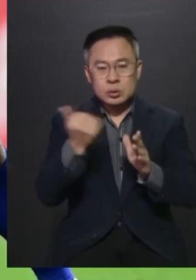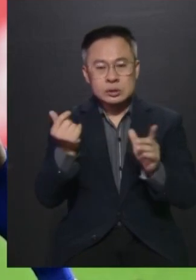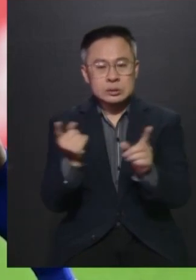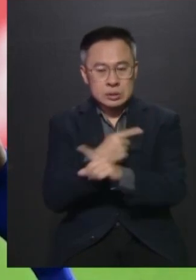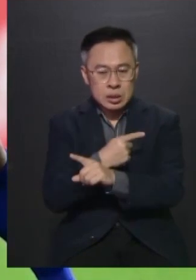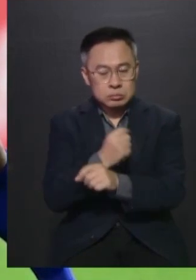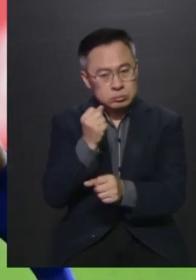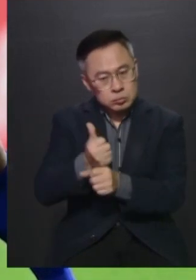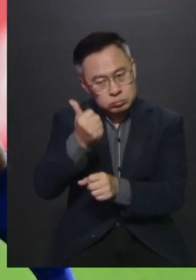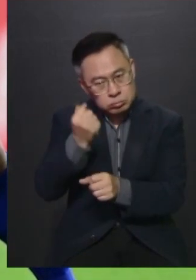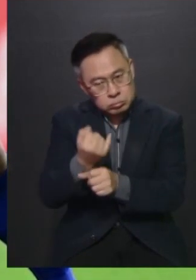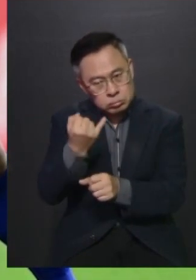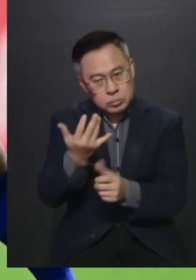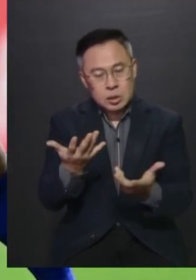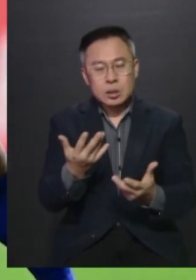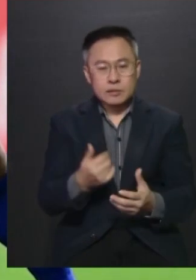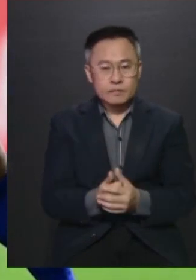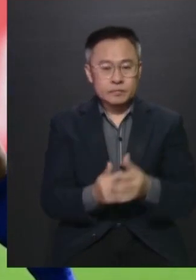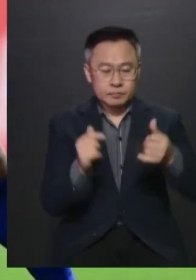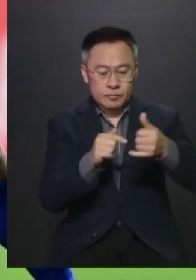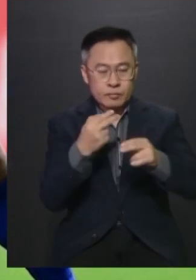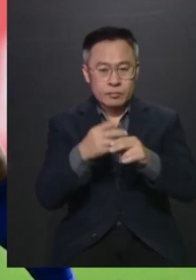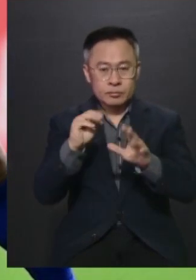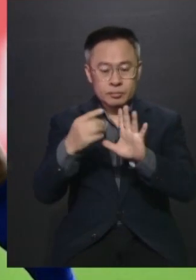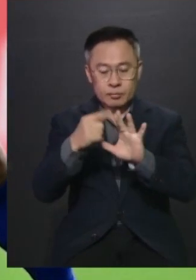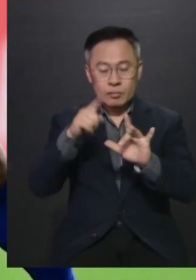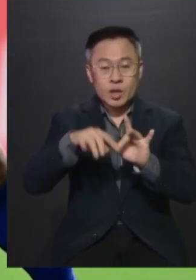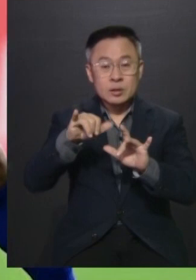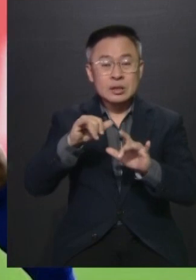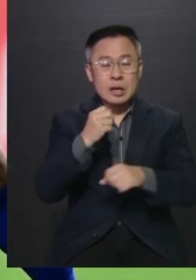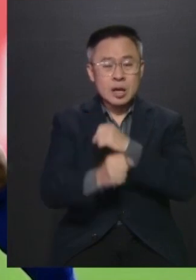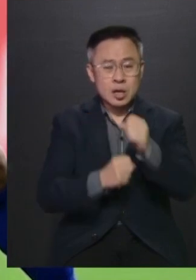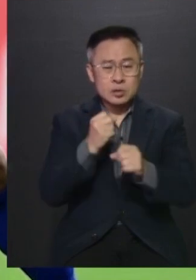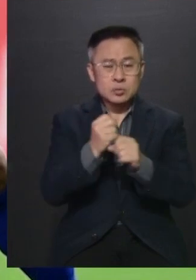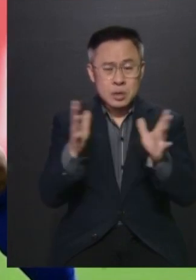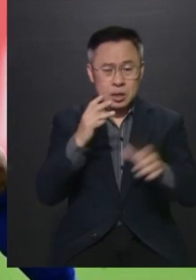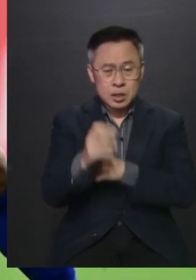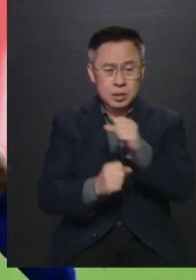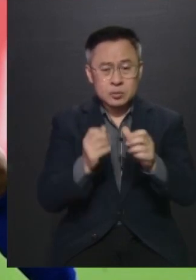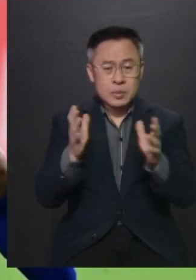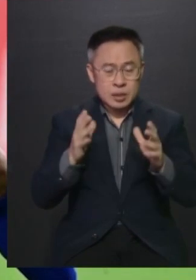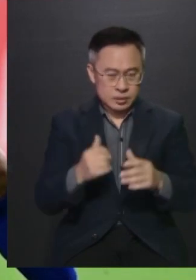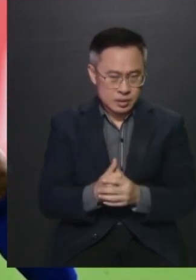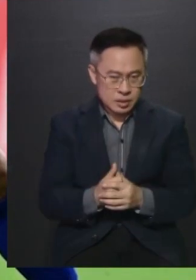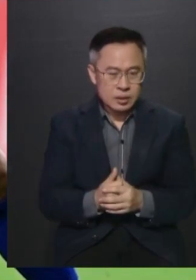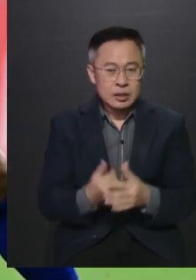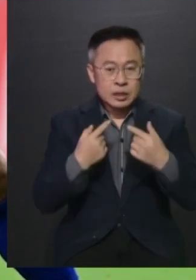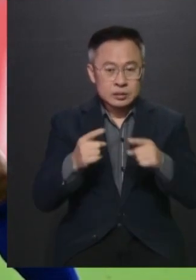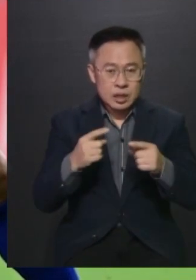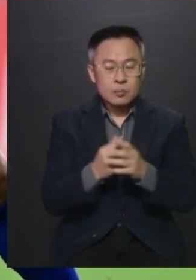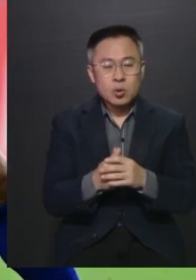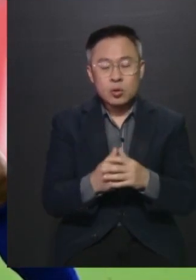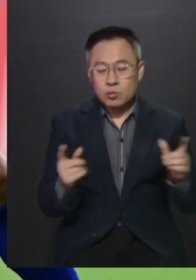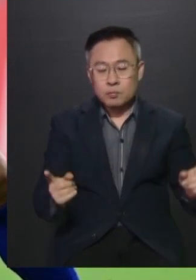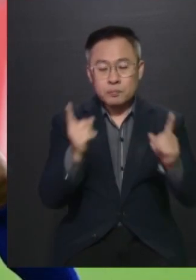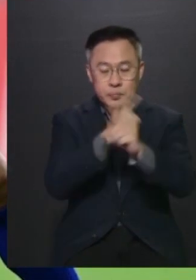าธีรศิลป์เองเนี่ยคืออายุก็เริ่มมากขึ้นแหละแต่ว่าคือหลายคนก็มักจะแซวว่าธีรศิลป์มุ้ยหมดมุ้ยหมดแต่ว่าลงมาก็